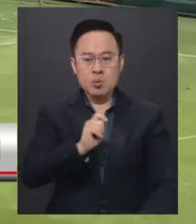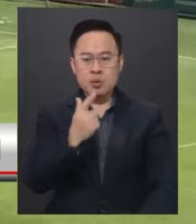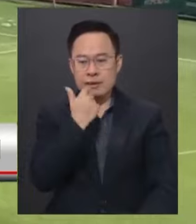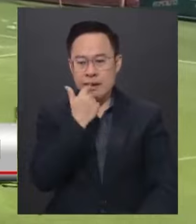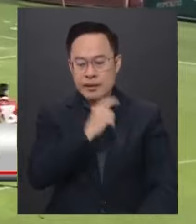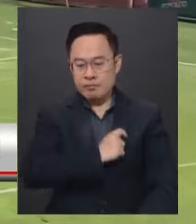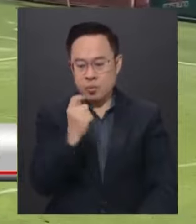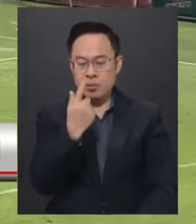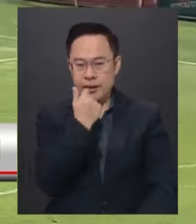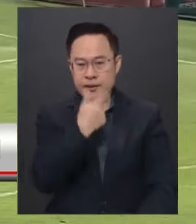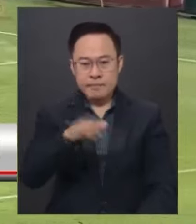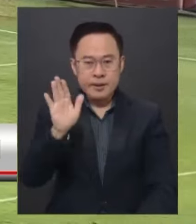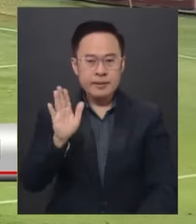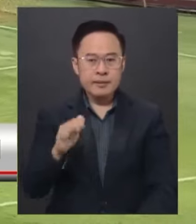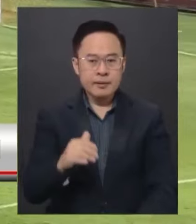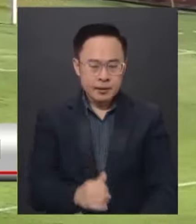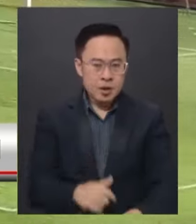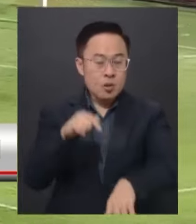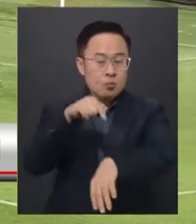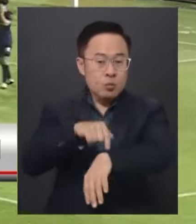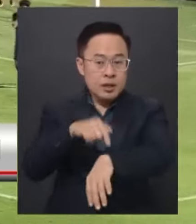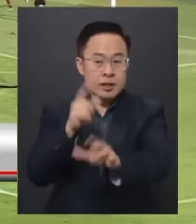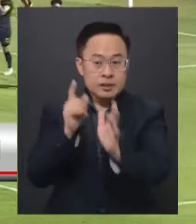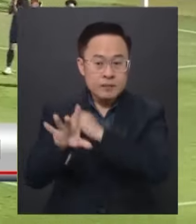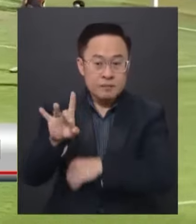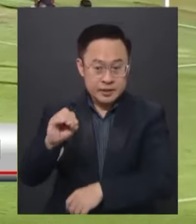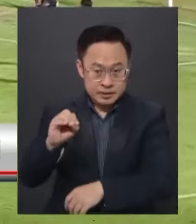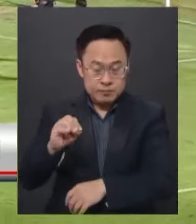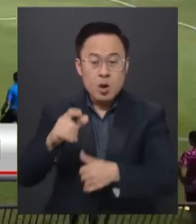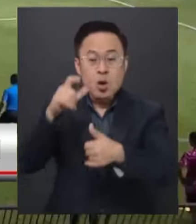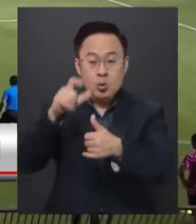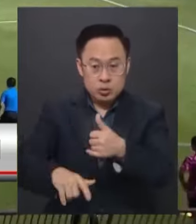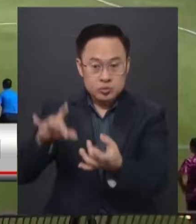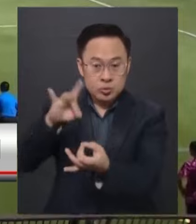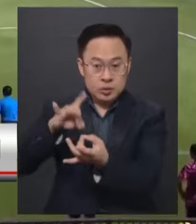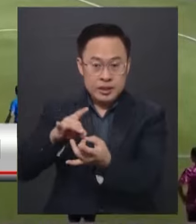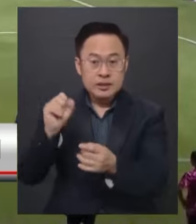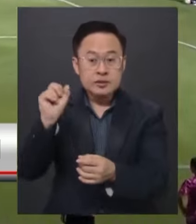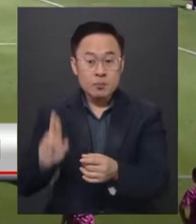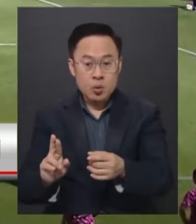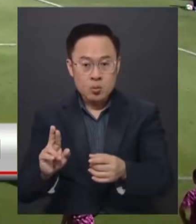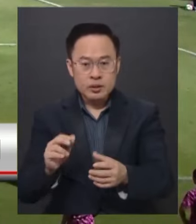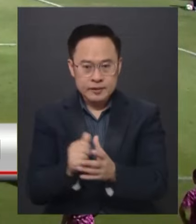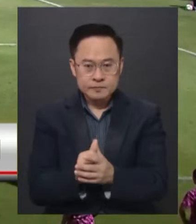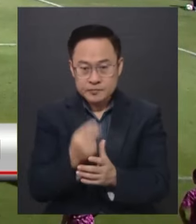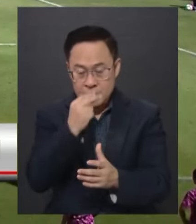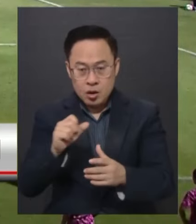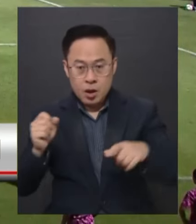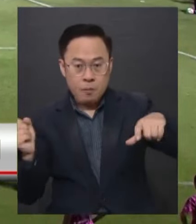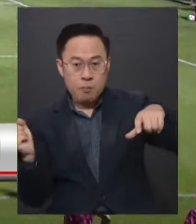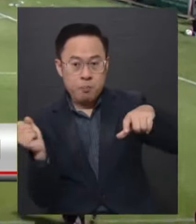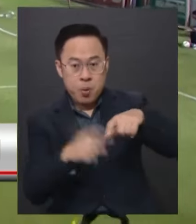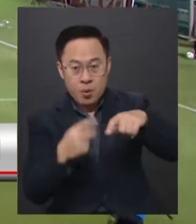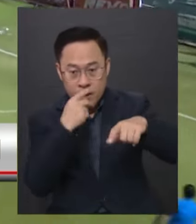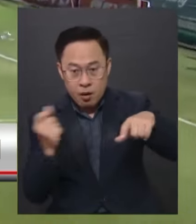ากนั้นนาทีที่80นะคะเป็นจักรพันธ์ผลมาค่ะตัวสำรองสุโขทัยเนี่ยที่ได้ซัดในกรอบเขตโทษแต่ว่าตอนแรกเนี่ยเหมือนบอลจะหลุดกรอบไปแล้